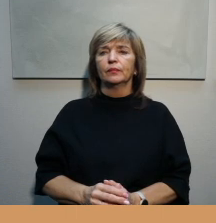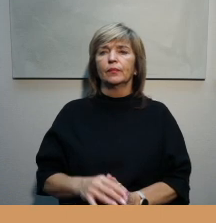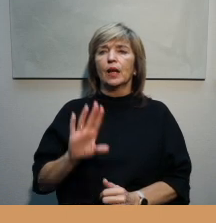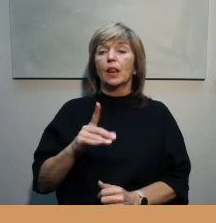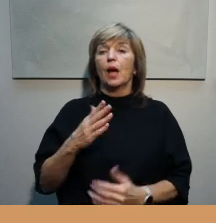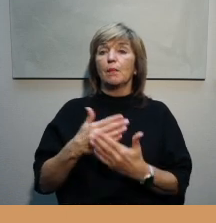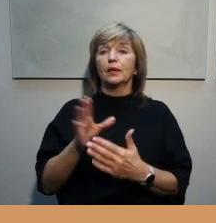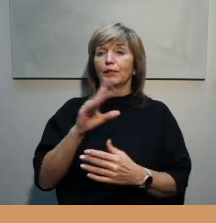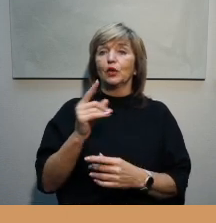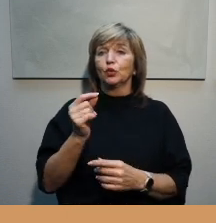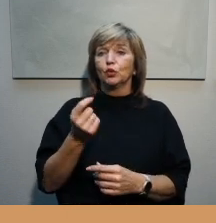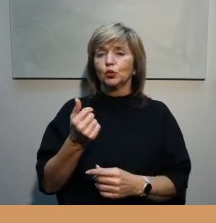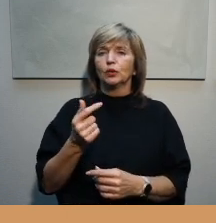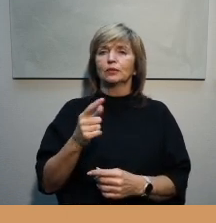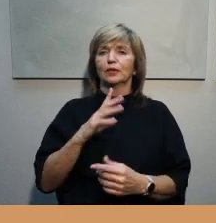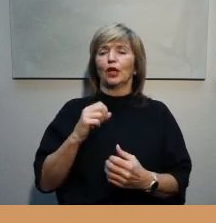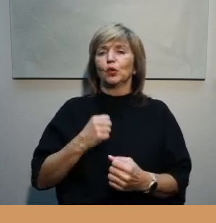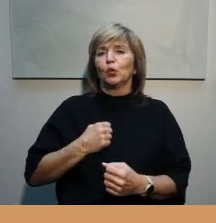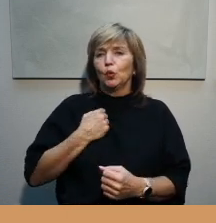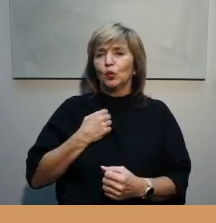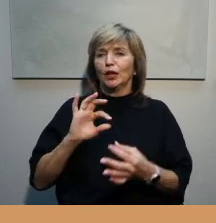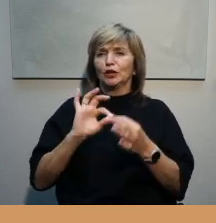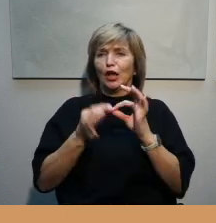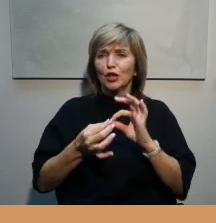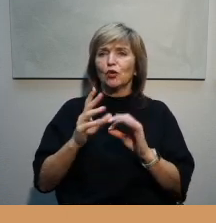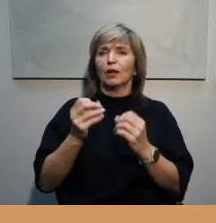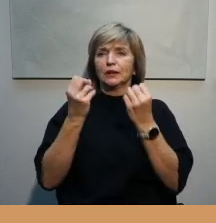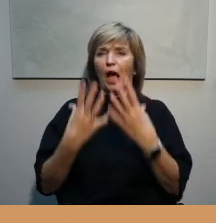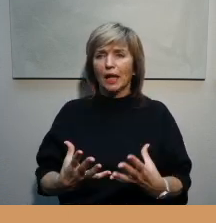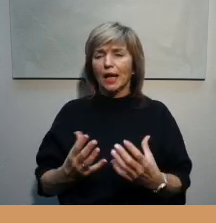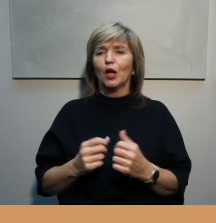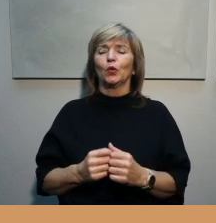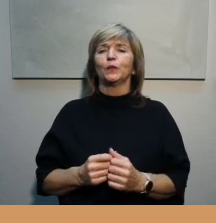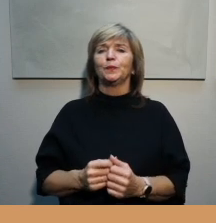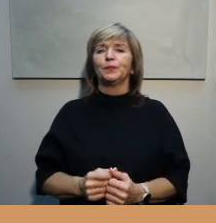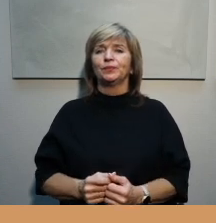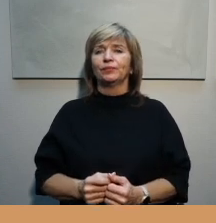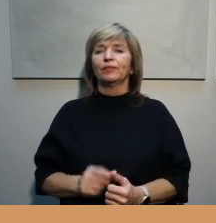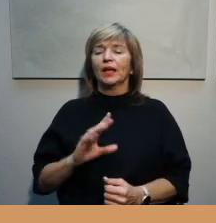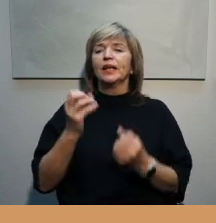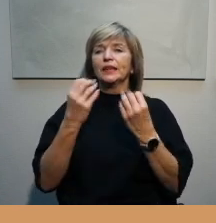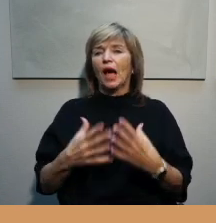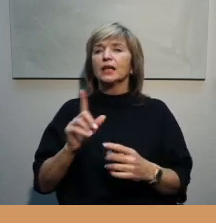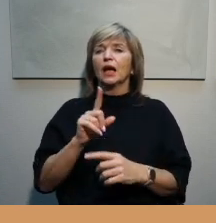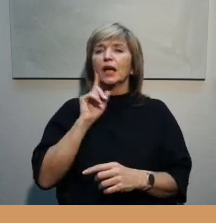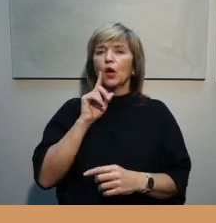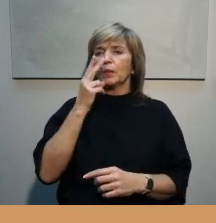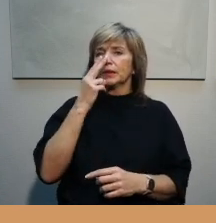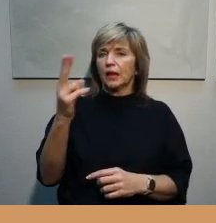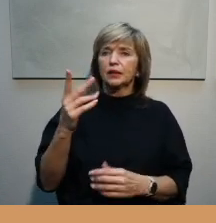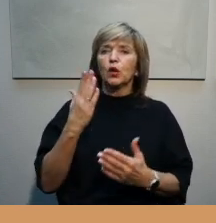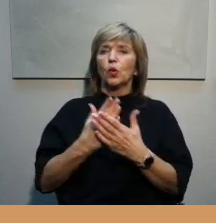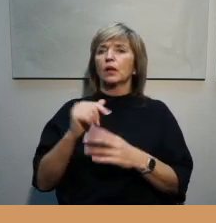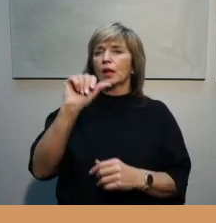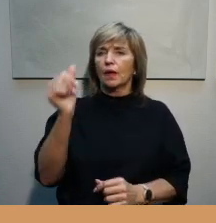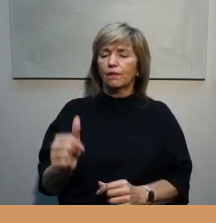Lai padarītu visu vēl mazliet, gribu teikt, sarežģītāku vai tieši otrādi skaidrāku, ir skaidrs, ka mēs jaunieti redzam noteiktā